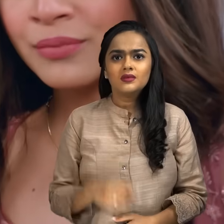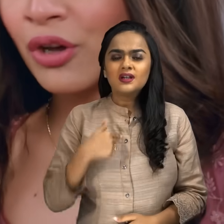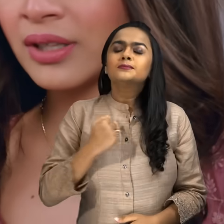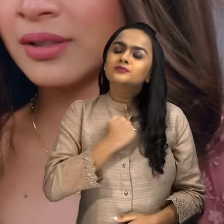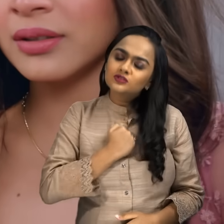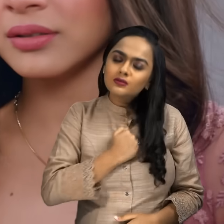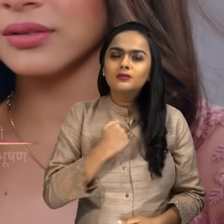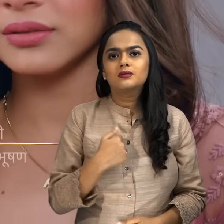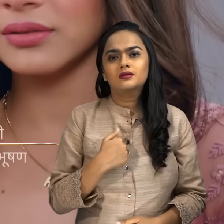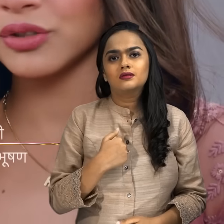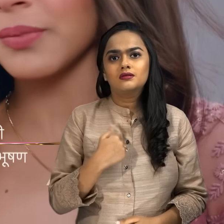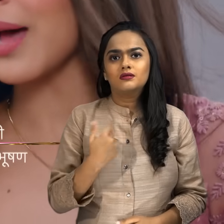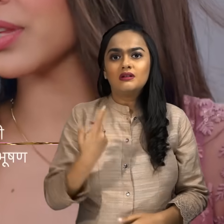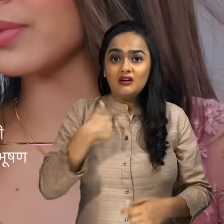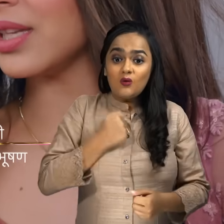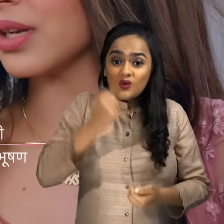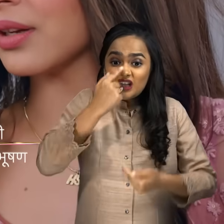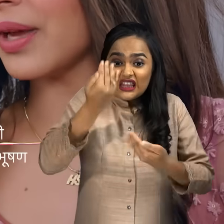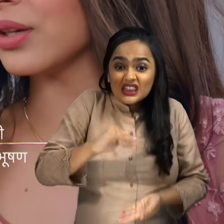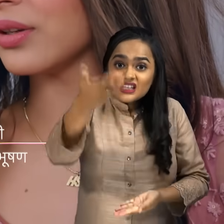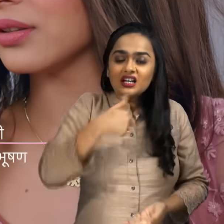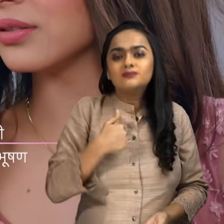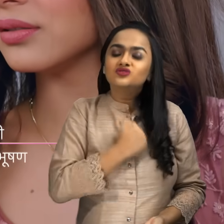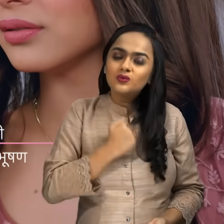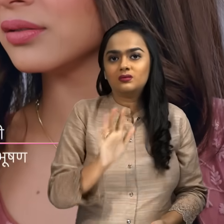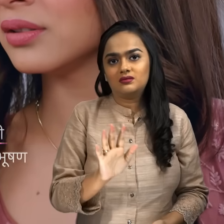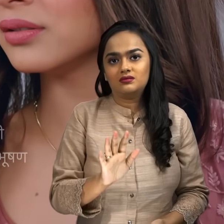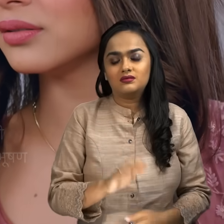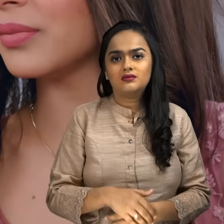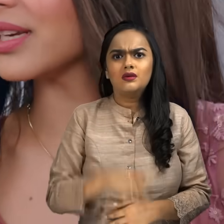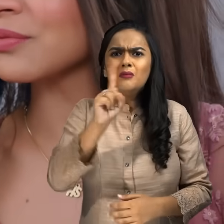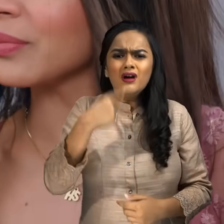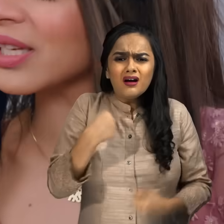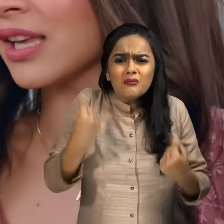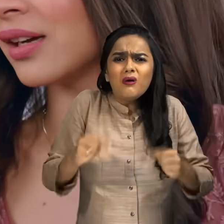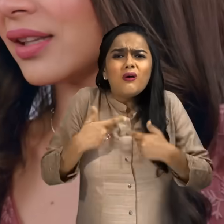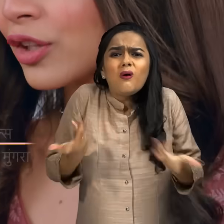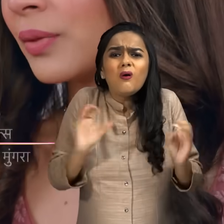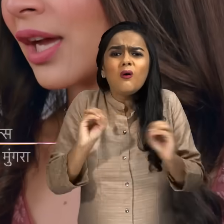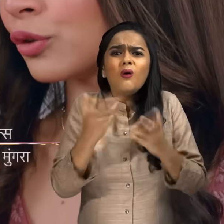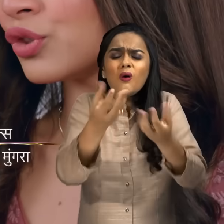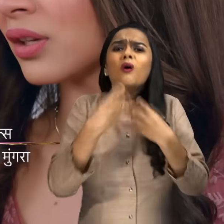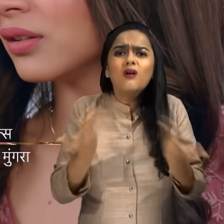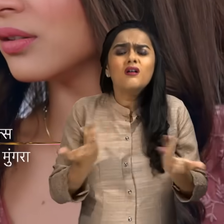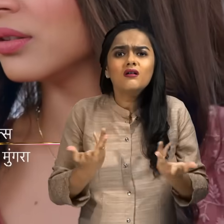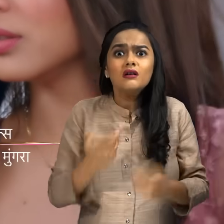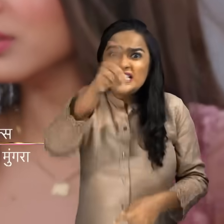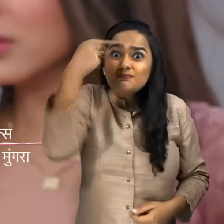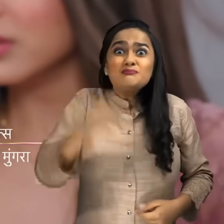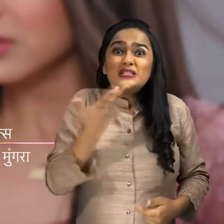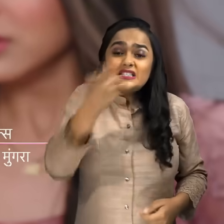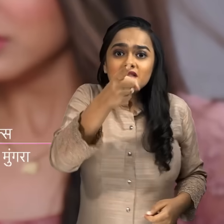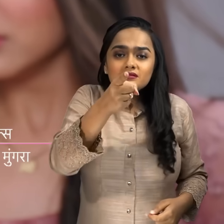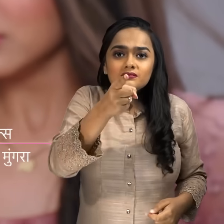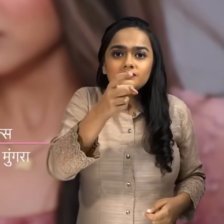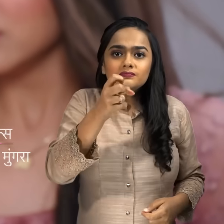आई एम सॉरी जो मैं आपकी बेटी बनकर पैदा हुई, मगर इसमें मेरी क्या गलती है तो बता दो मुझे। तेरी गलती ये